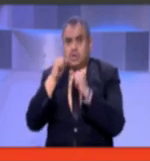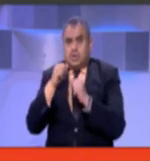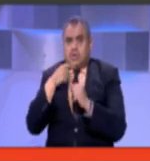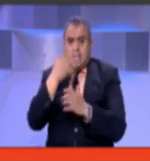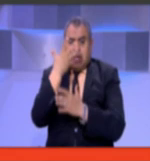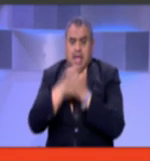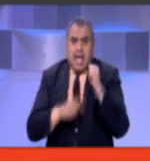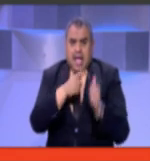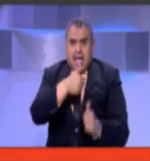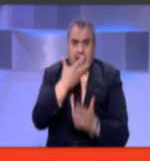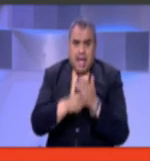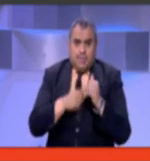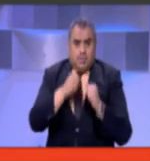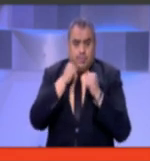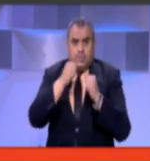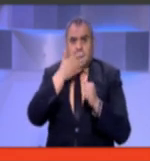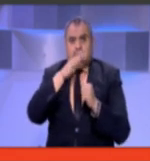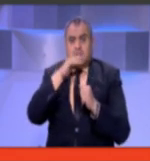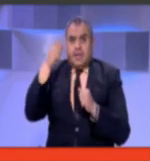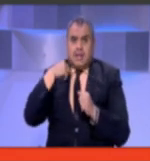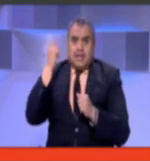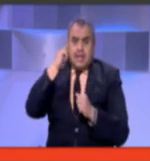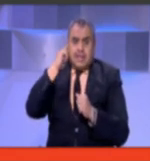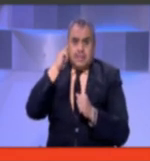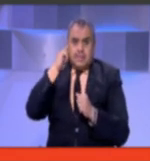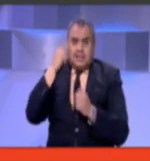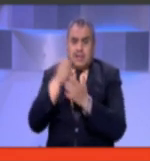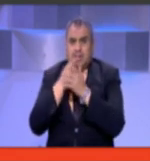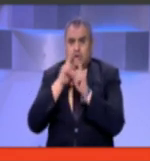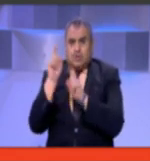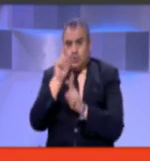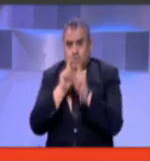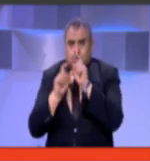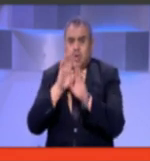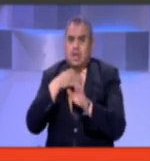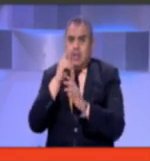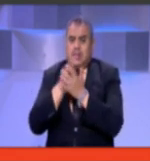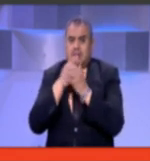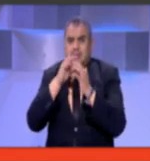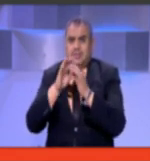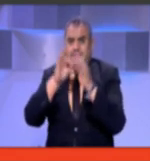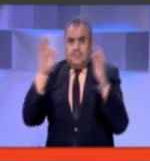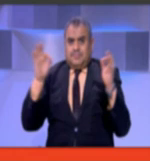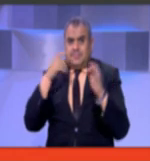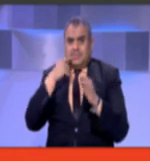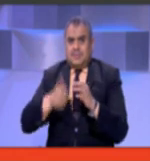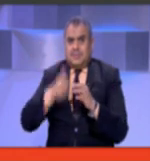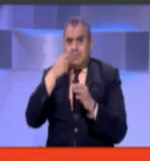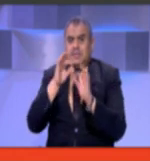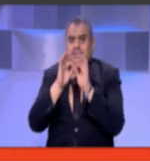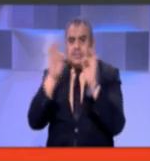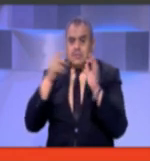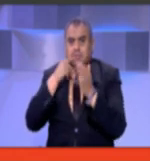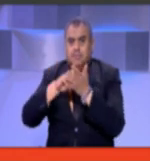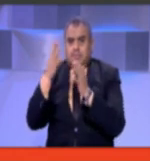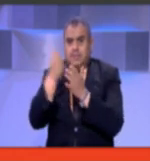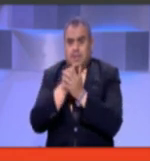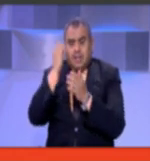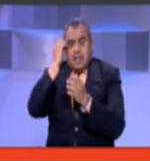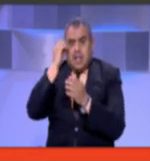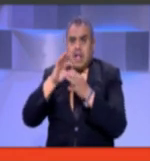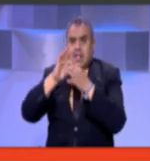سلامة آدم. ومحتاجة أسمع منك، أنا مش بحب أسأل في القصص العظيمة الملهمة دي، دايما بحب كده